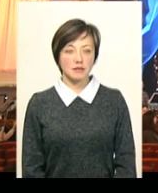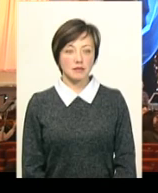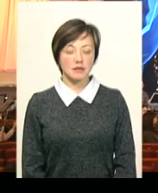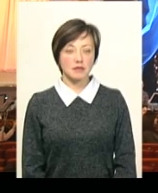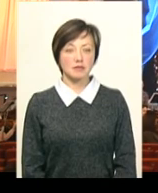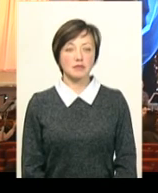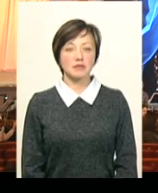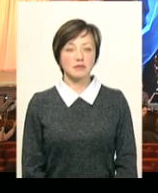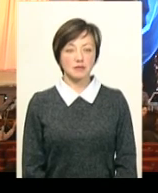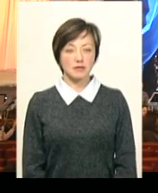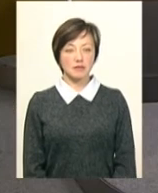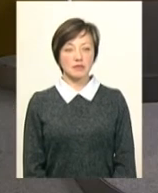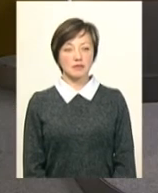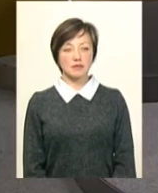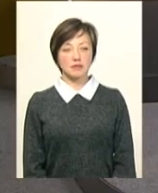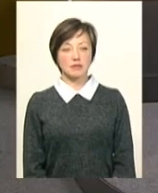Поділля Центр.